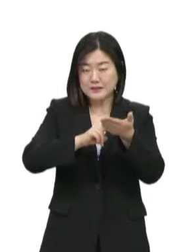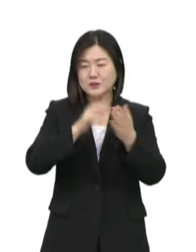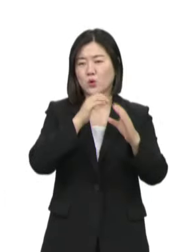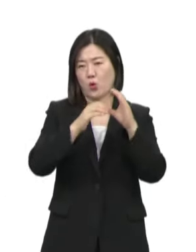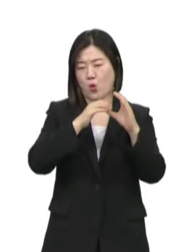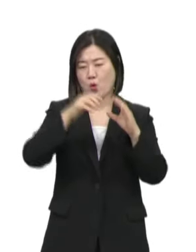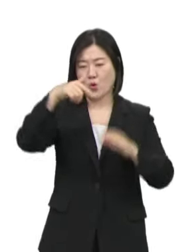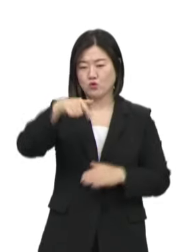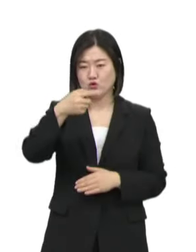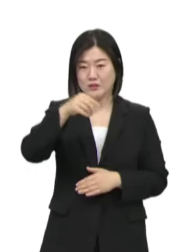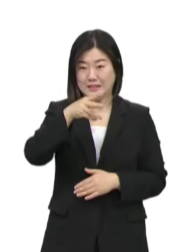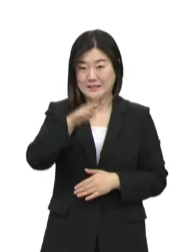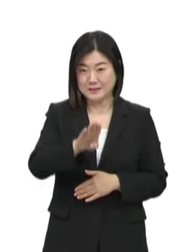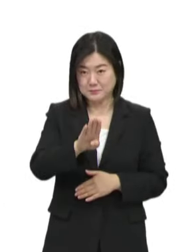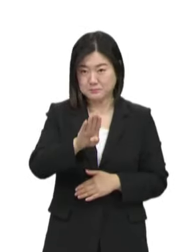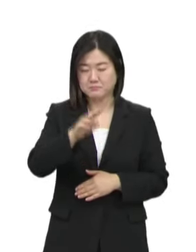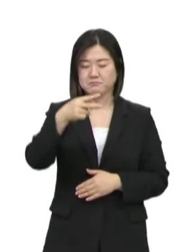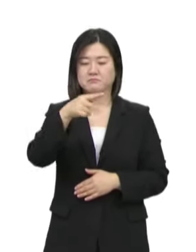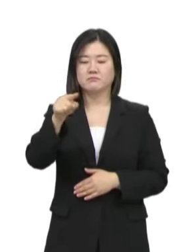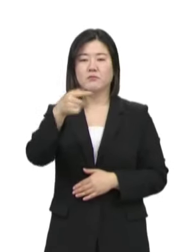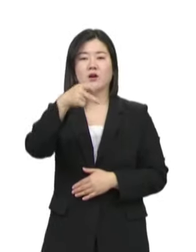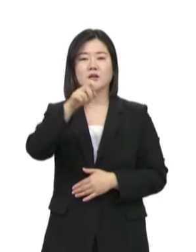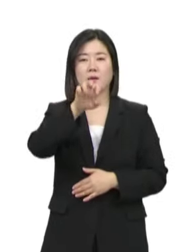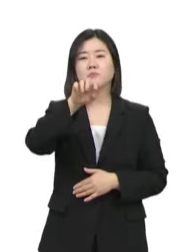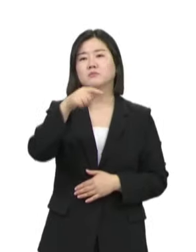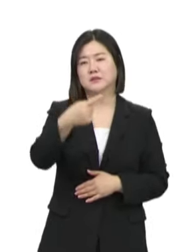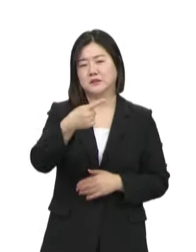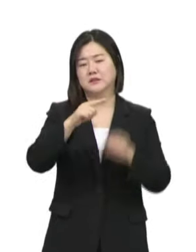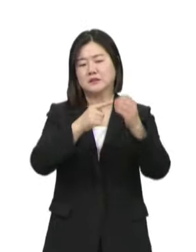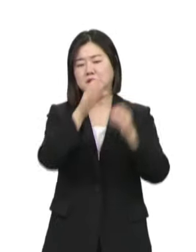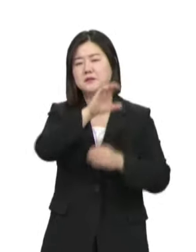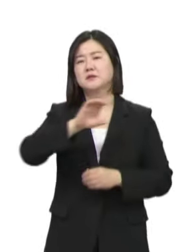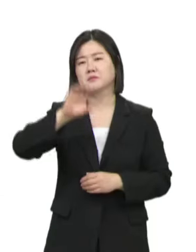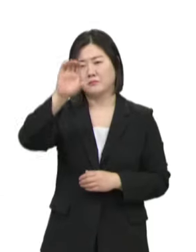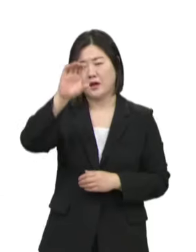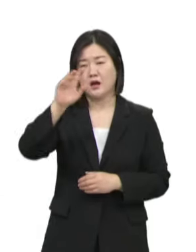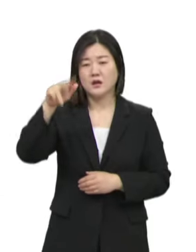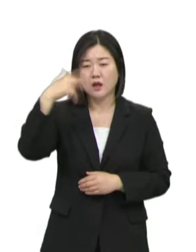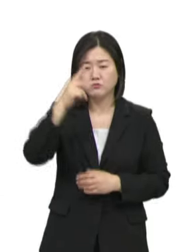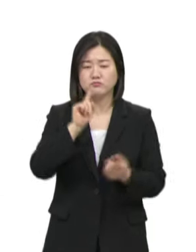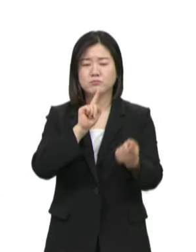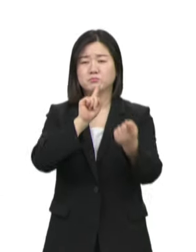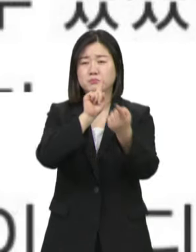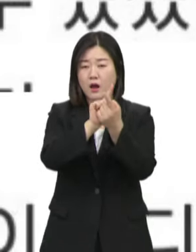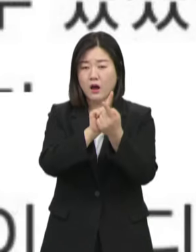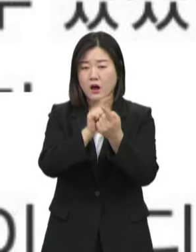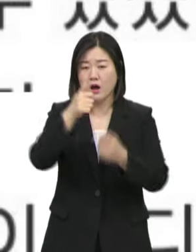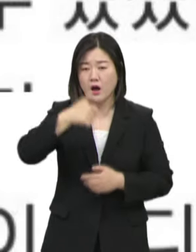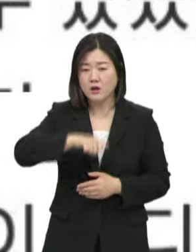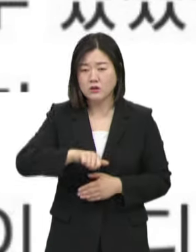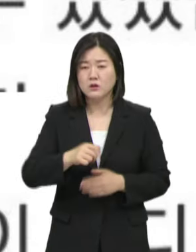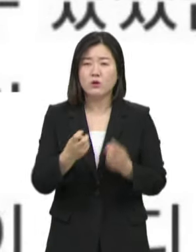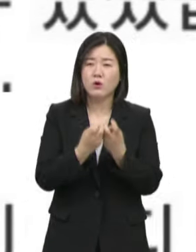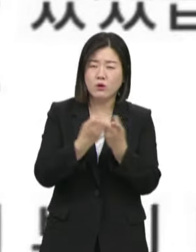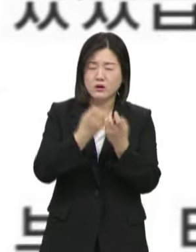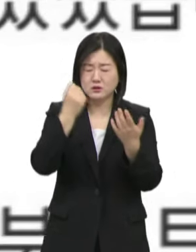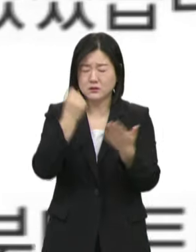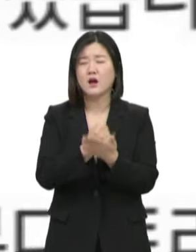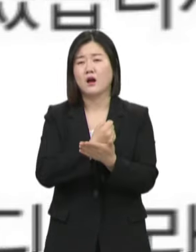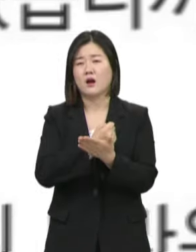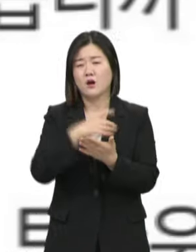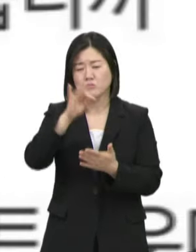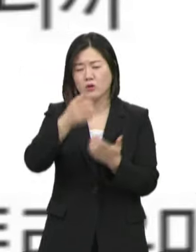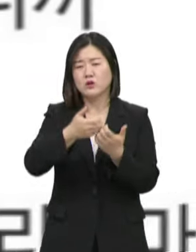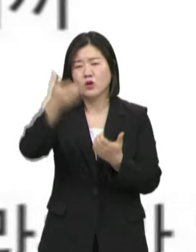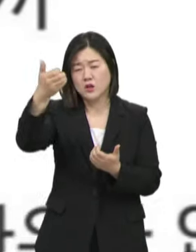서비스를 제공하는 군 위문 편지 누리집 더캠프에 글을 올려 다음 주에 만나자고 했던 아들이 어쩌다 이렇게 처참하게